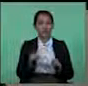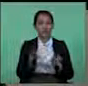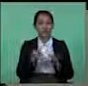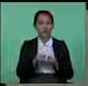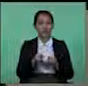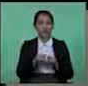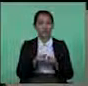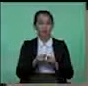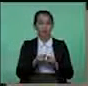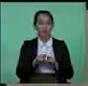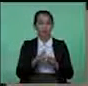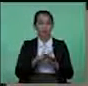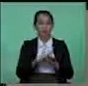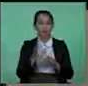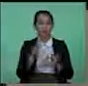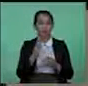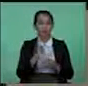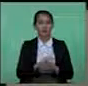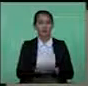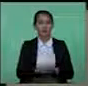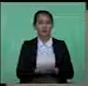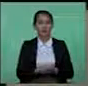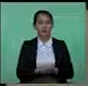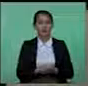tartibda mustaqil bajarishingiz kerak.